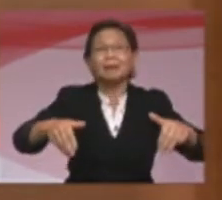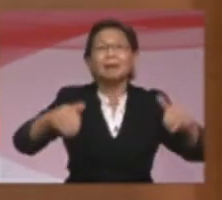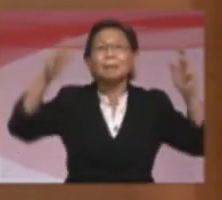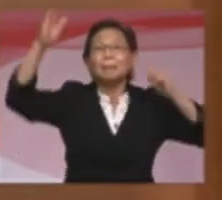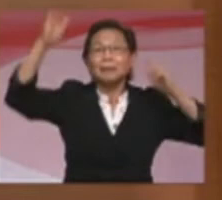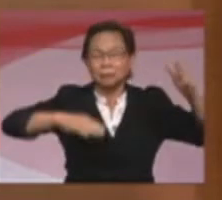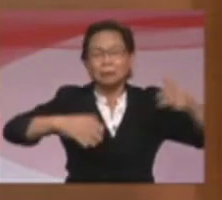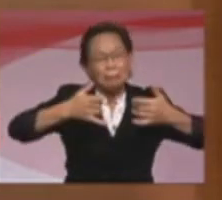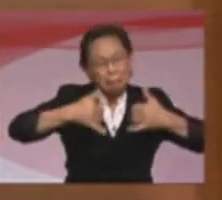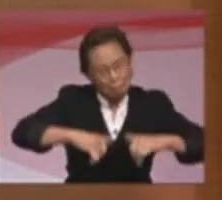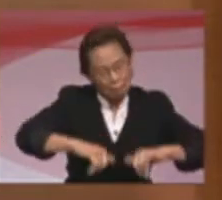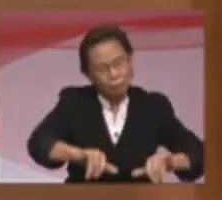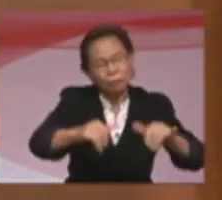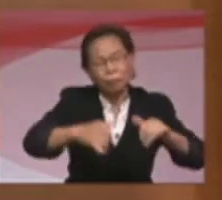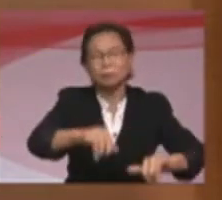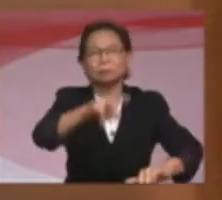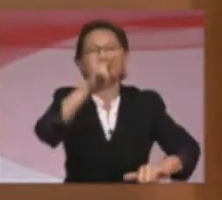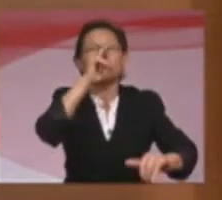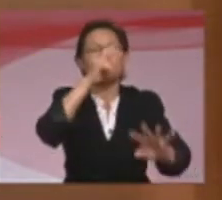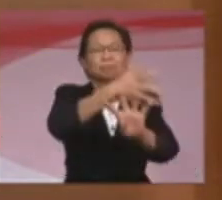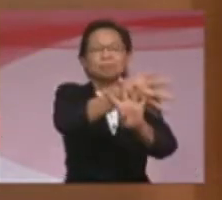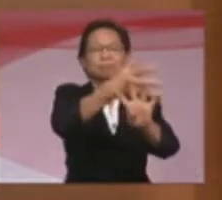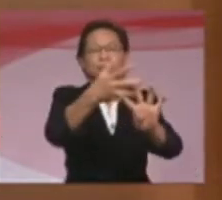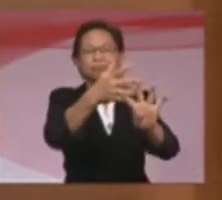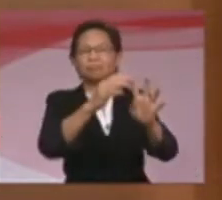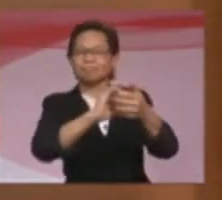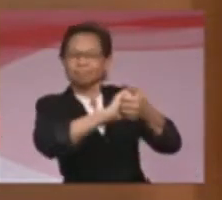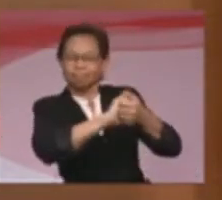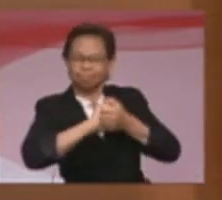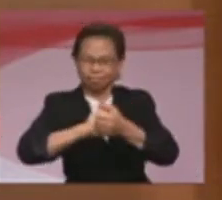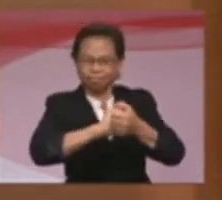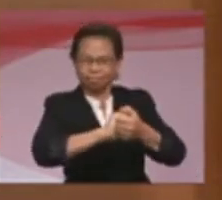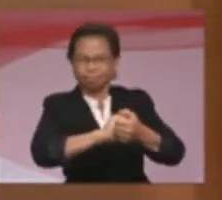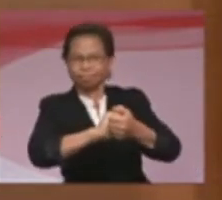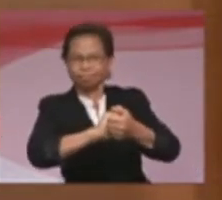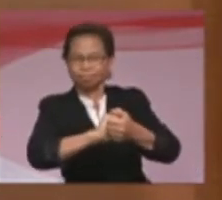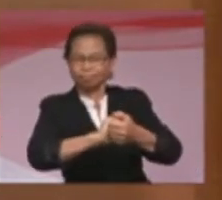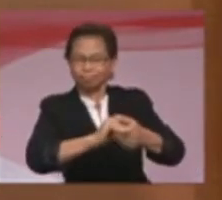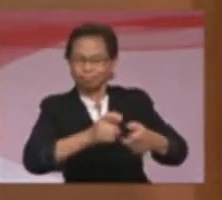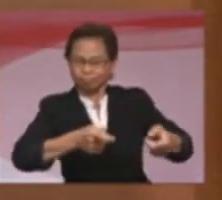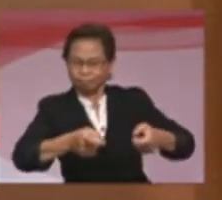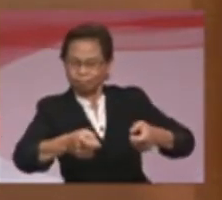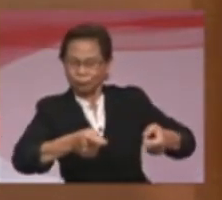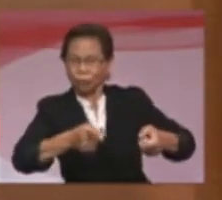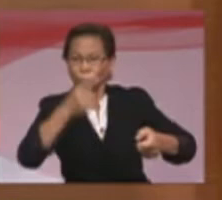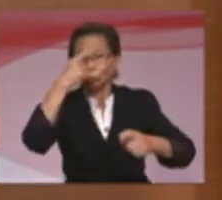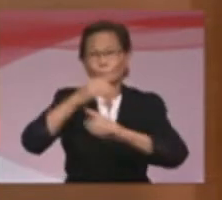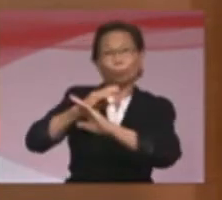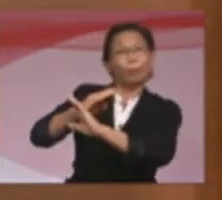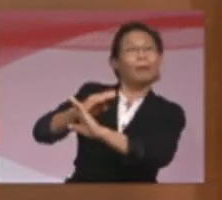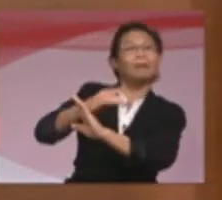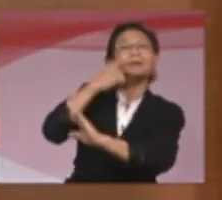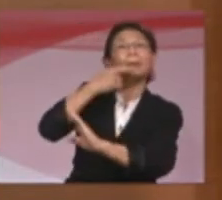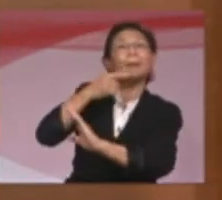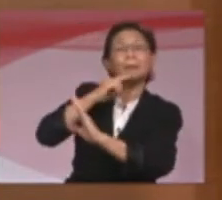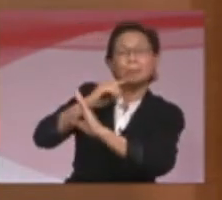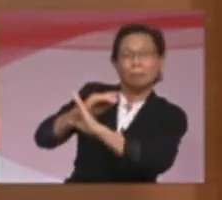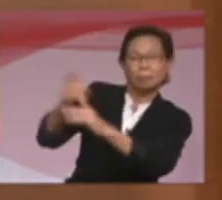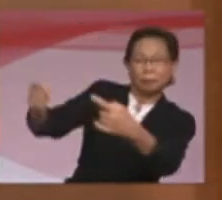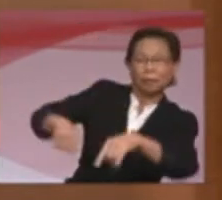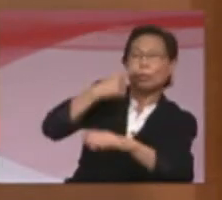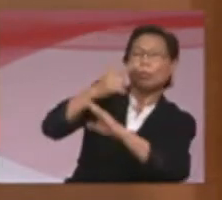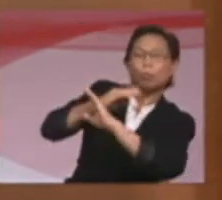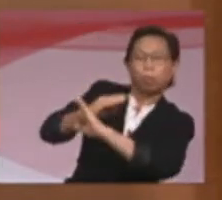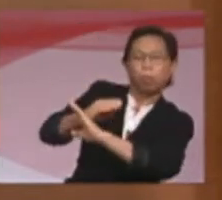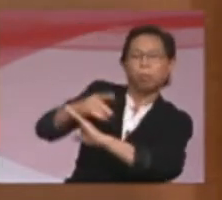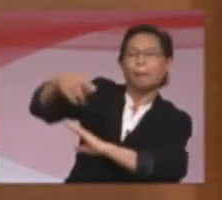sempadan negara secara bersepadu bagi menyekat pendatang asing